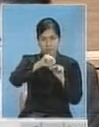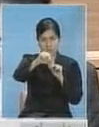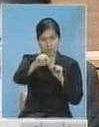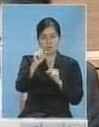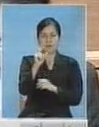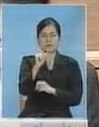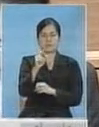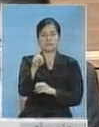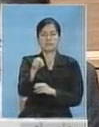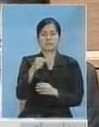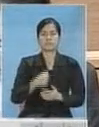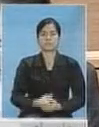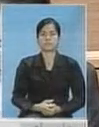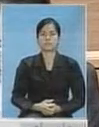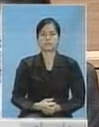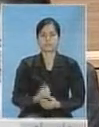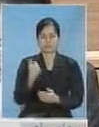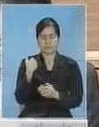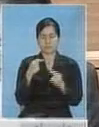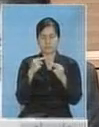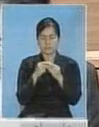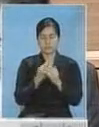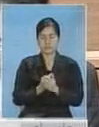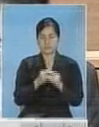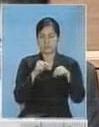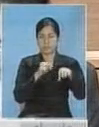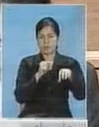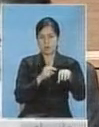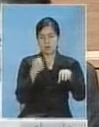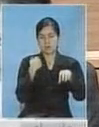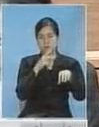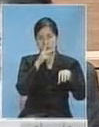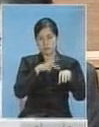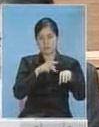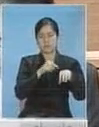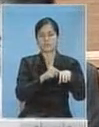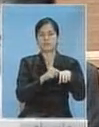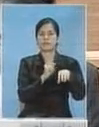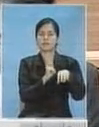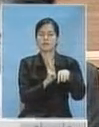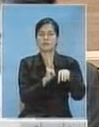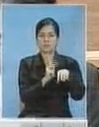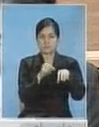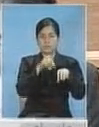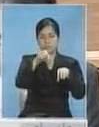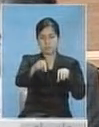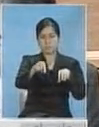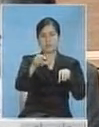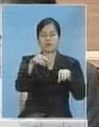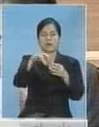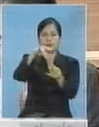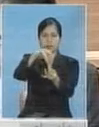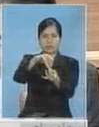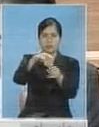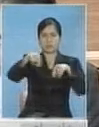กกำแพงเพชรอุทยานประวัติศาสตร์กำแพงเพชรมรดกโลกอุทยานประวัติศาสตร์สุโขทัยมามรดกโลกประวั